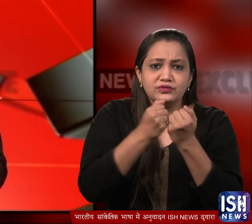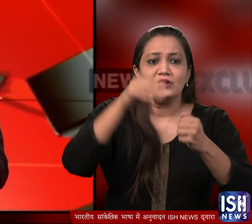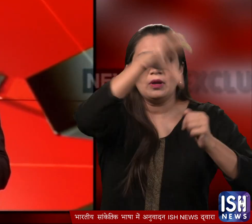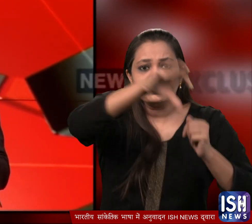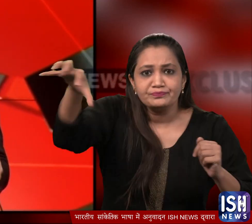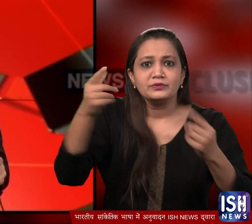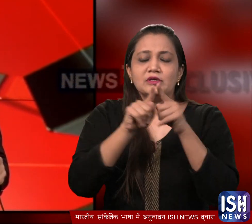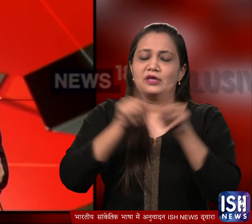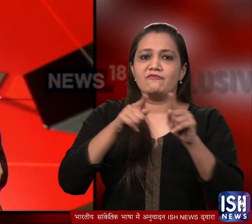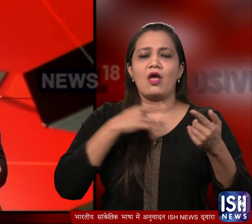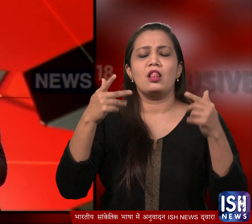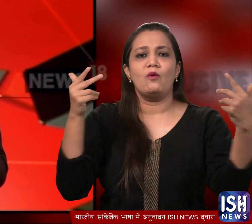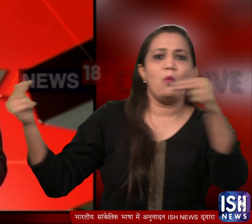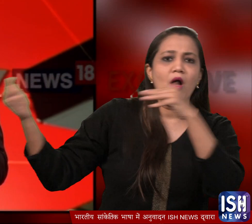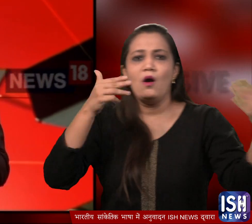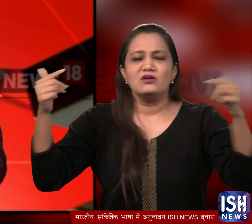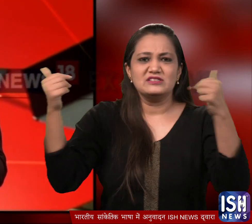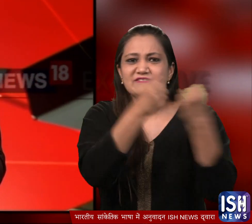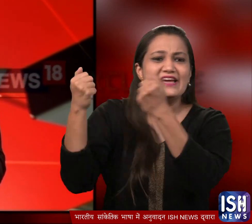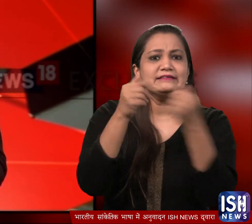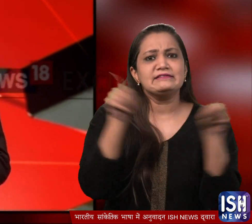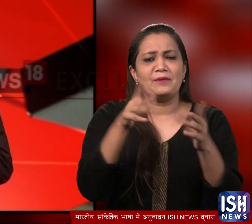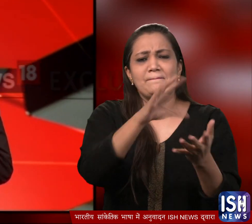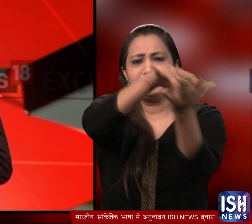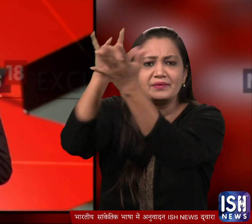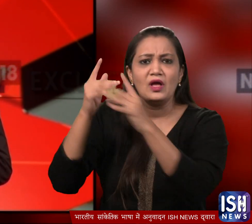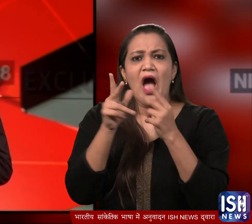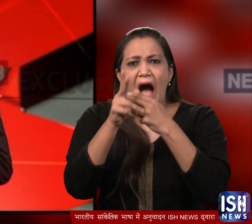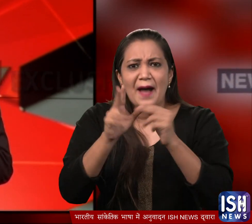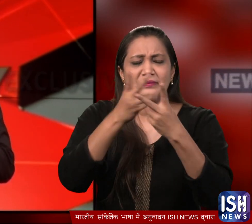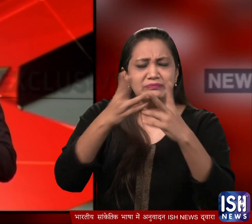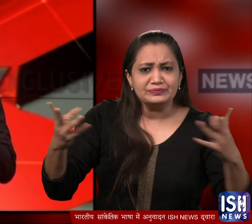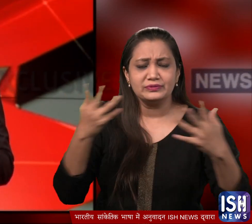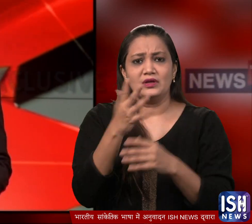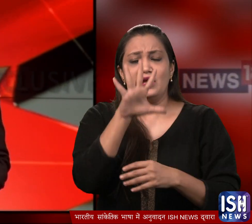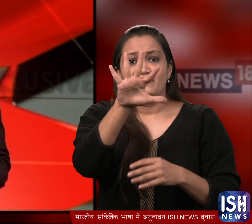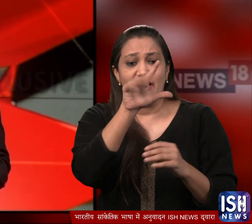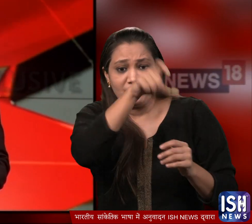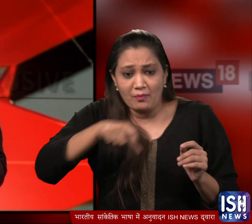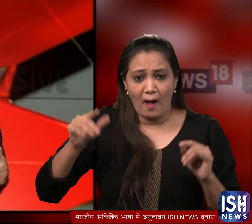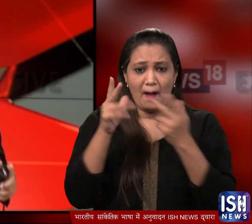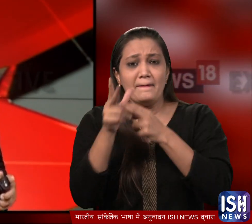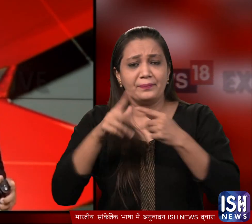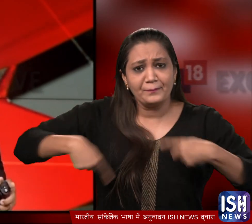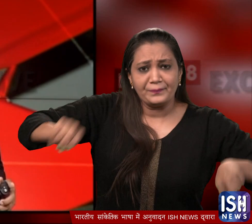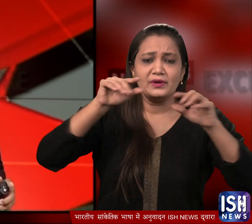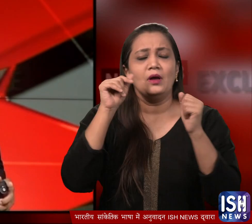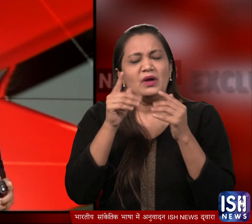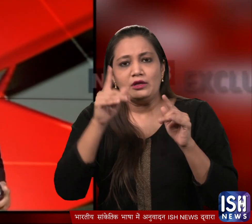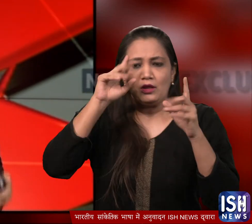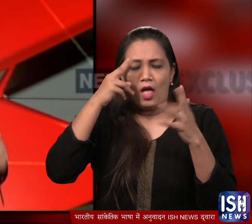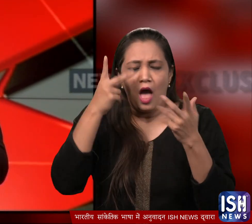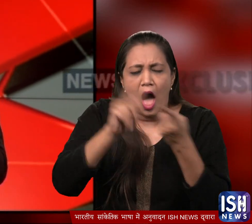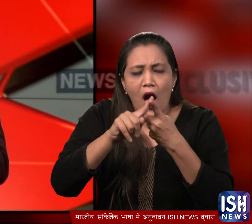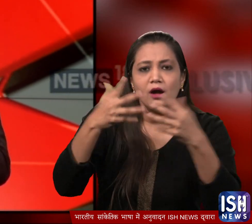पोलिंग बूथ भी जंग के मैदान जैसे दिखने लगे। वहां हर मतदान केंद्र पर अर्धसैनिक बल के कम से कम 5 जवान तैनात हैं, फिर भी अशांति की आशंका